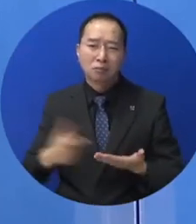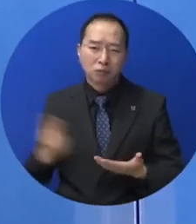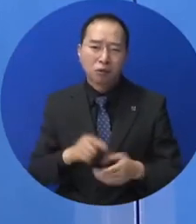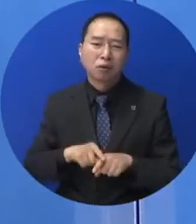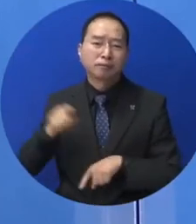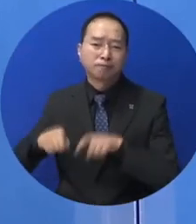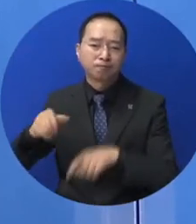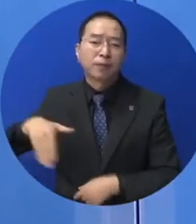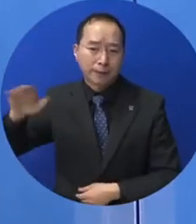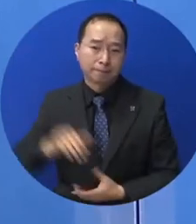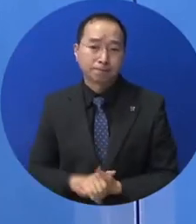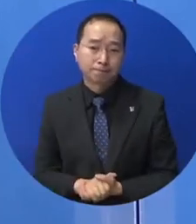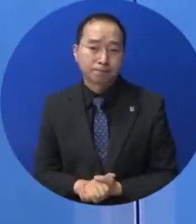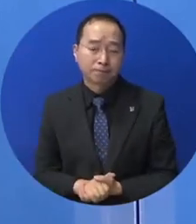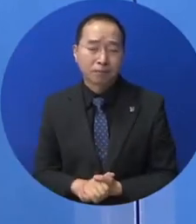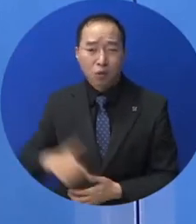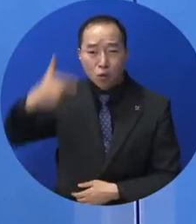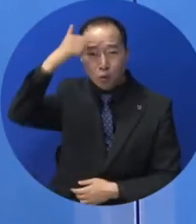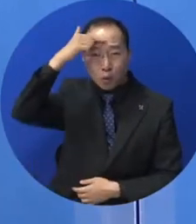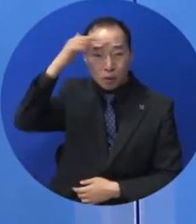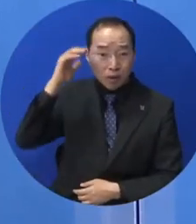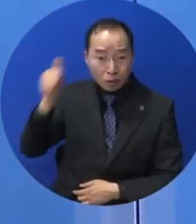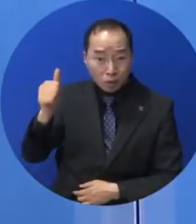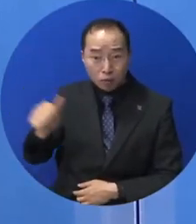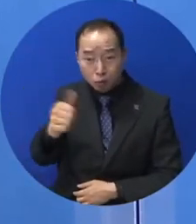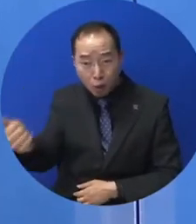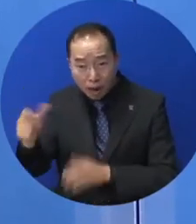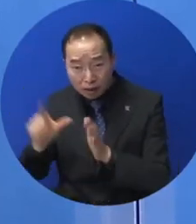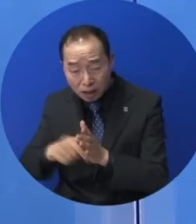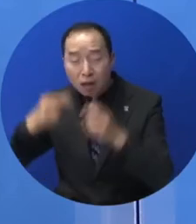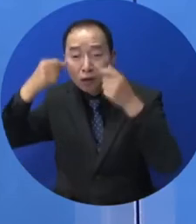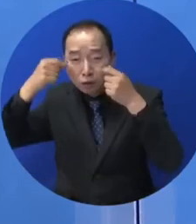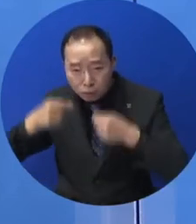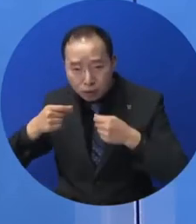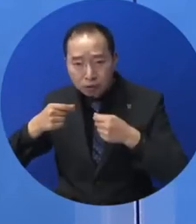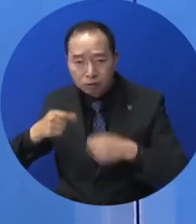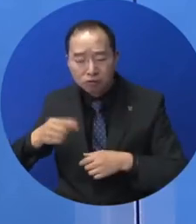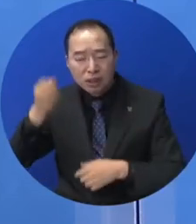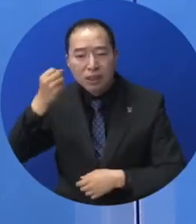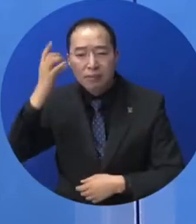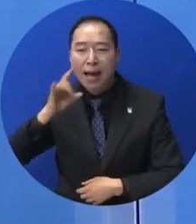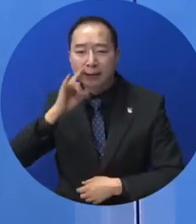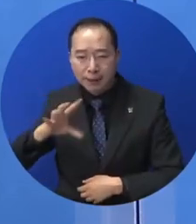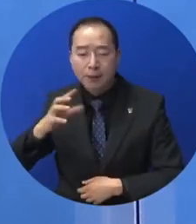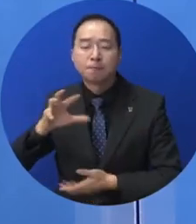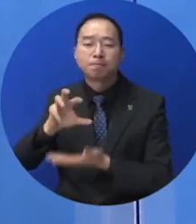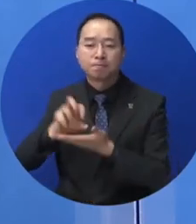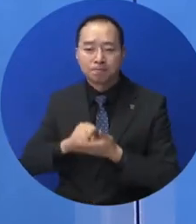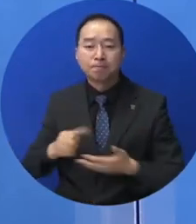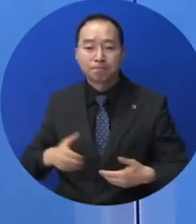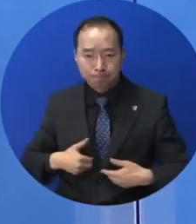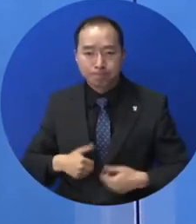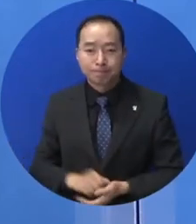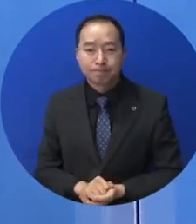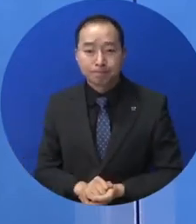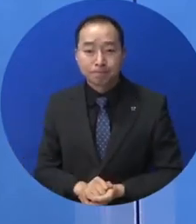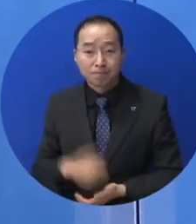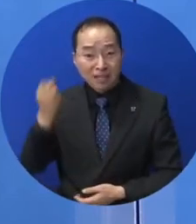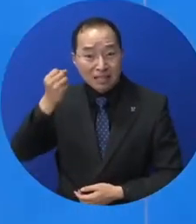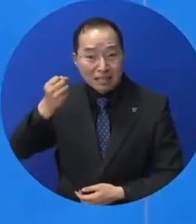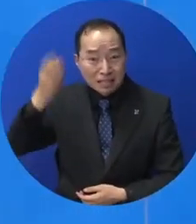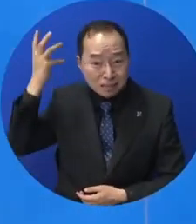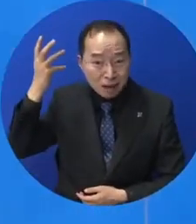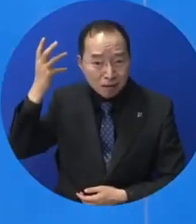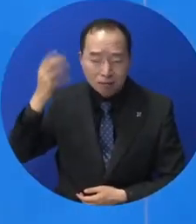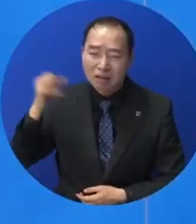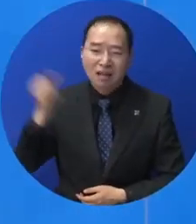그래서 노무현 대통령이 돌아가셨을 때 울었던 그 눈물을 우리는 절대 잊어서는 안 된다. 우리가 잊으면